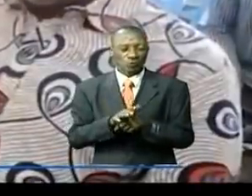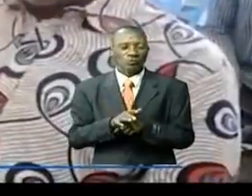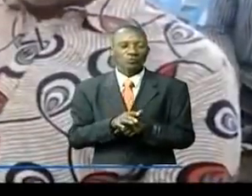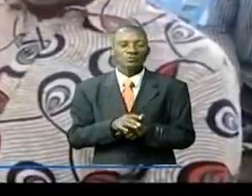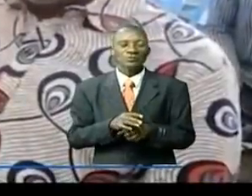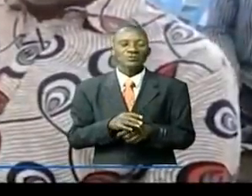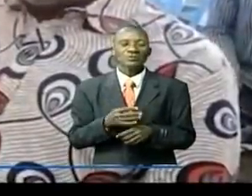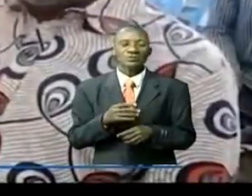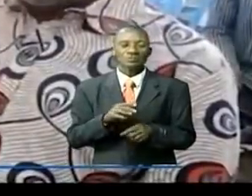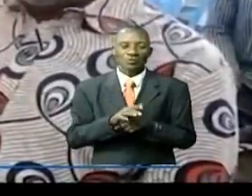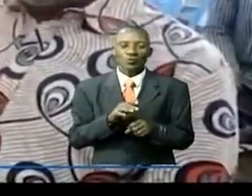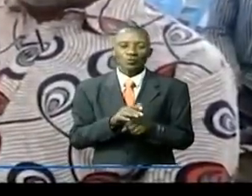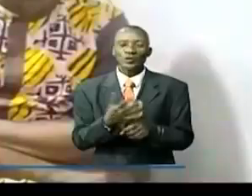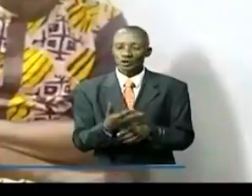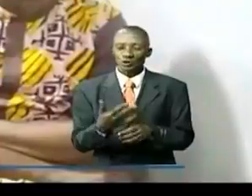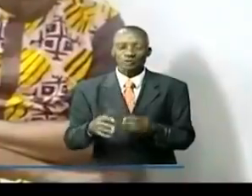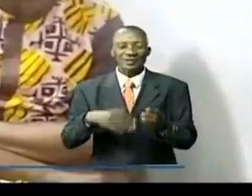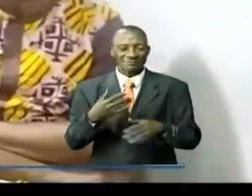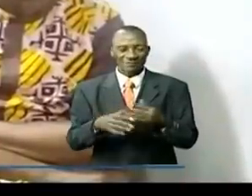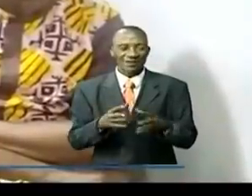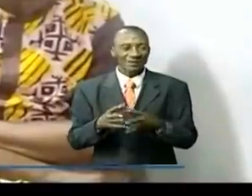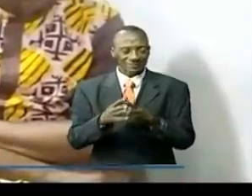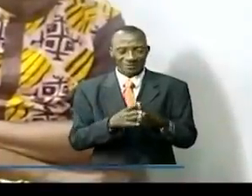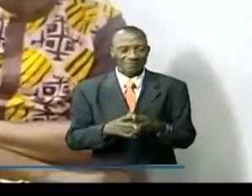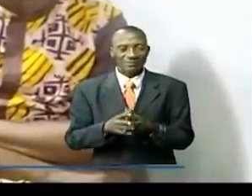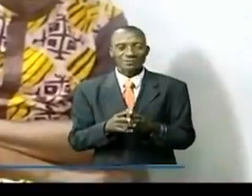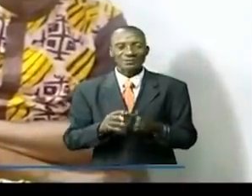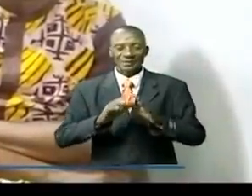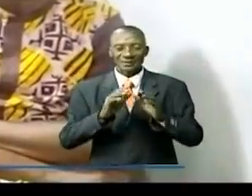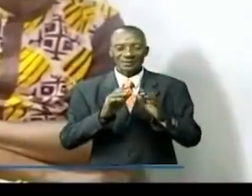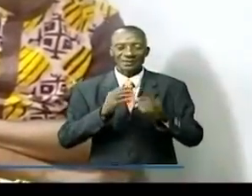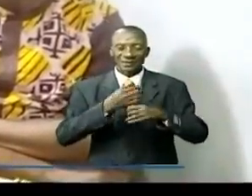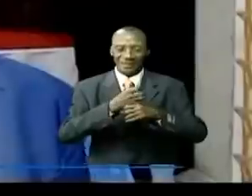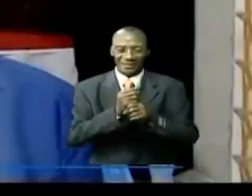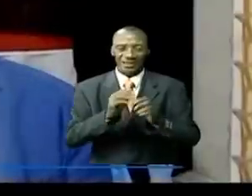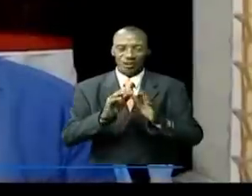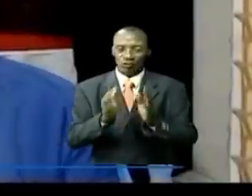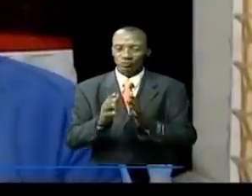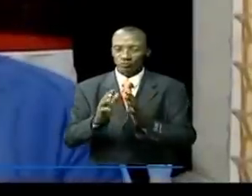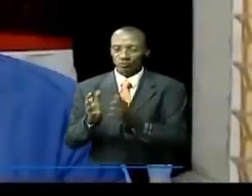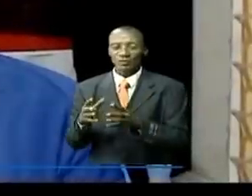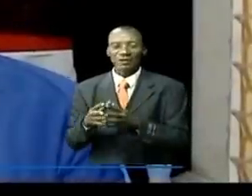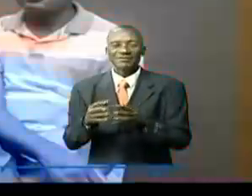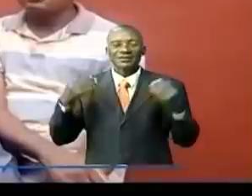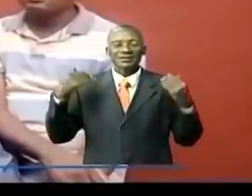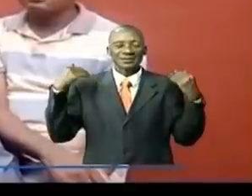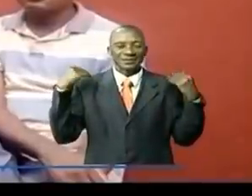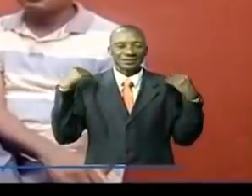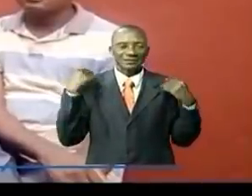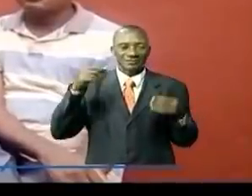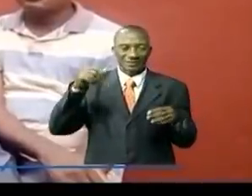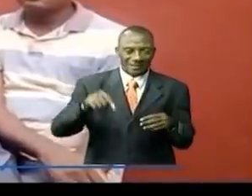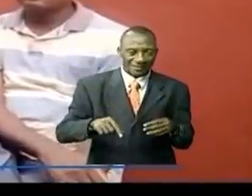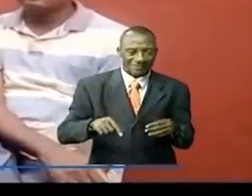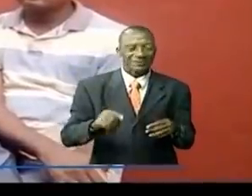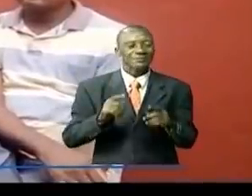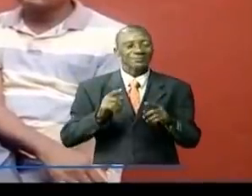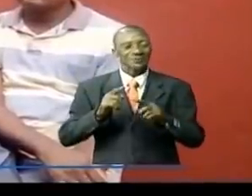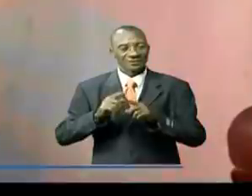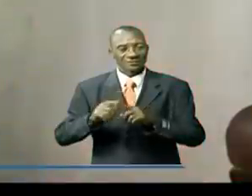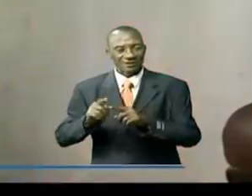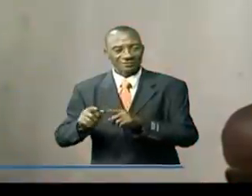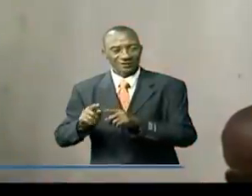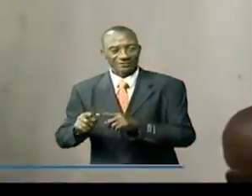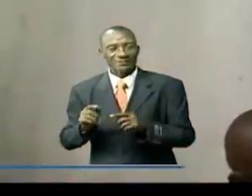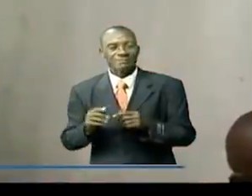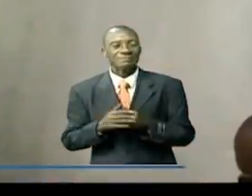réunions de manière hebdomadaire avec les services déconcentrés, le chef des quartiers, la police, mais aussi le chef